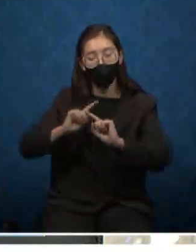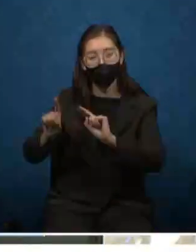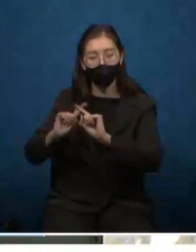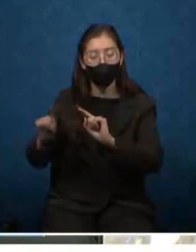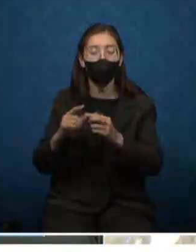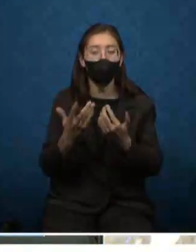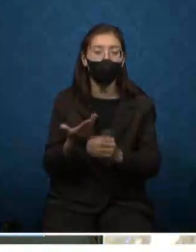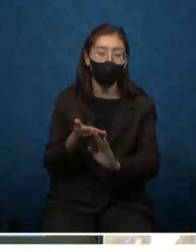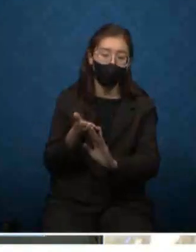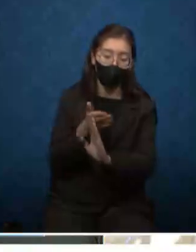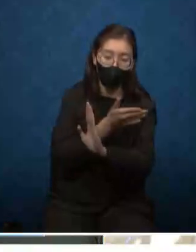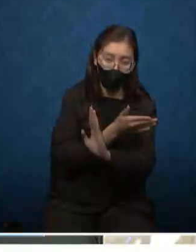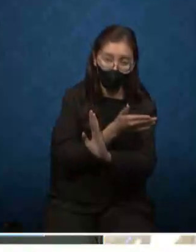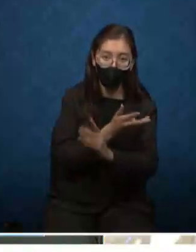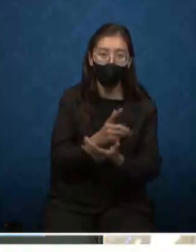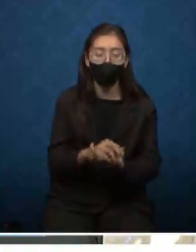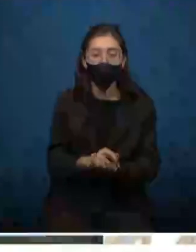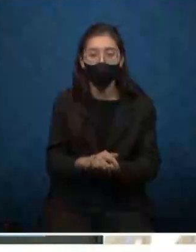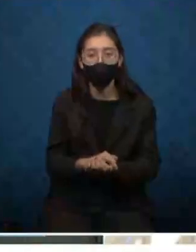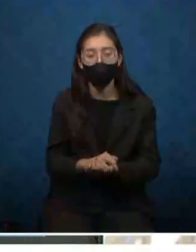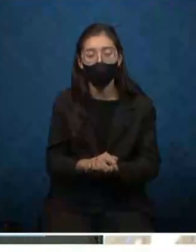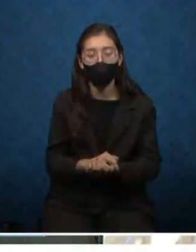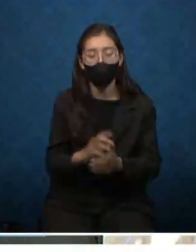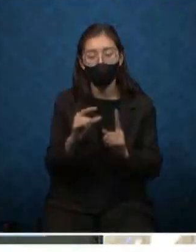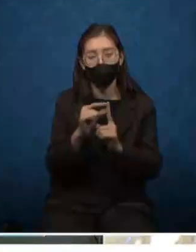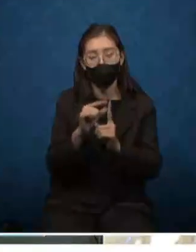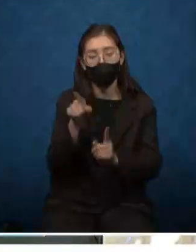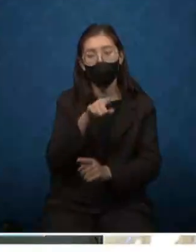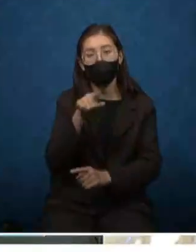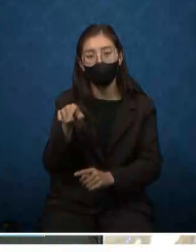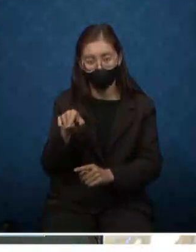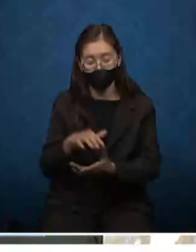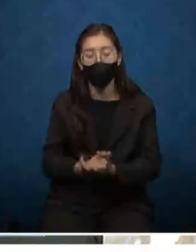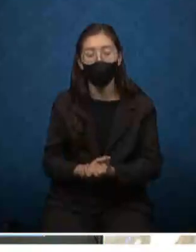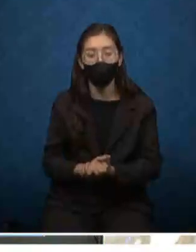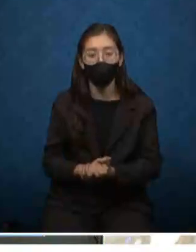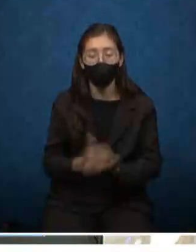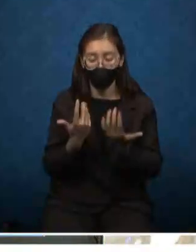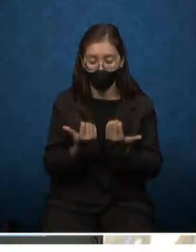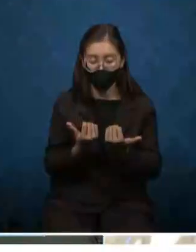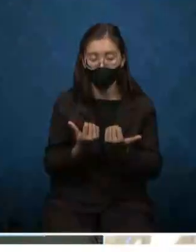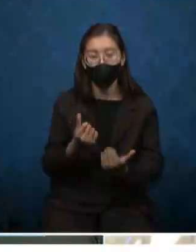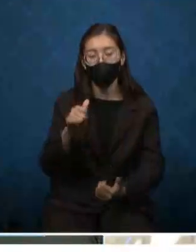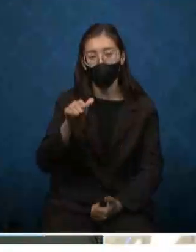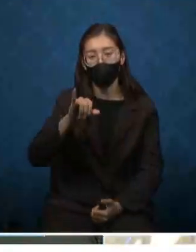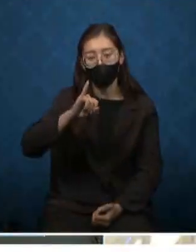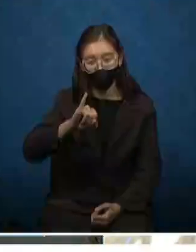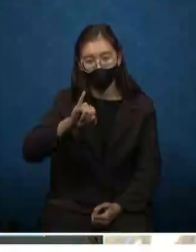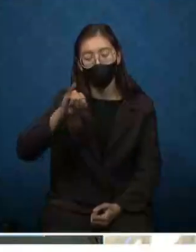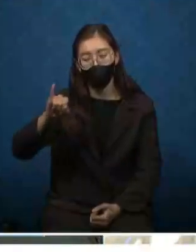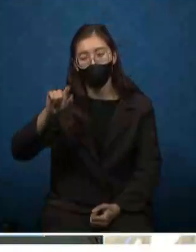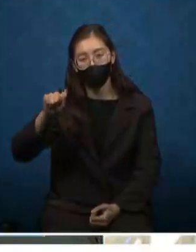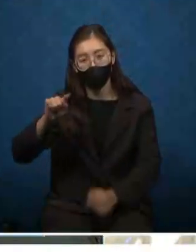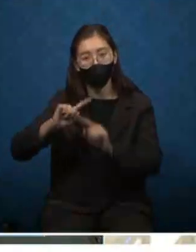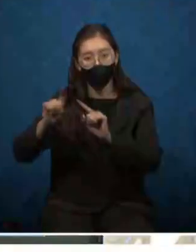แนวน หรอใช้ระบบ Automationเดียี้กเป็ IT หอ AI เข้มาช่วยด้วยกเป็สทธนะครัแต่ที่เห็น